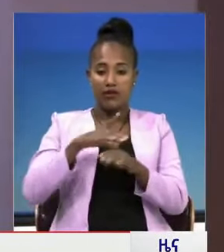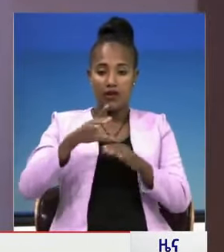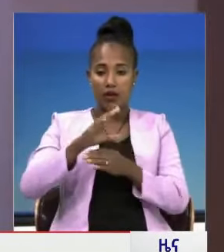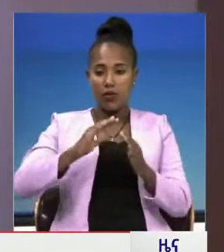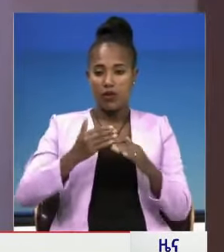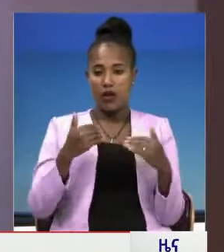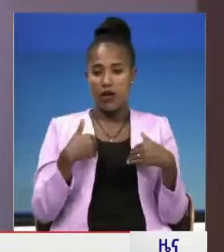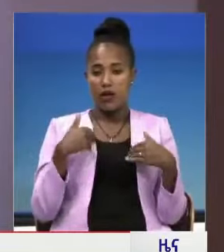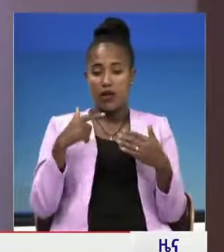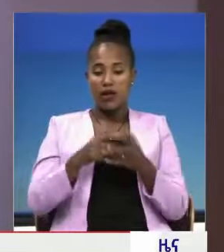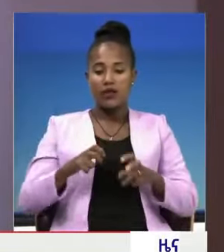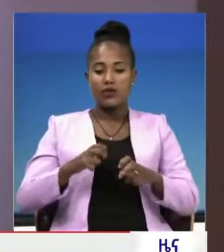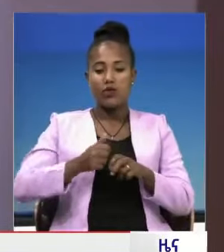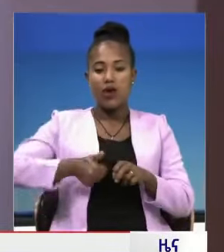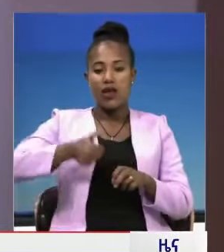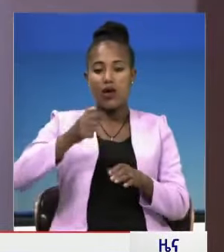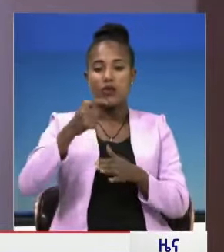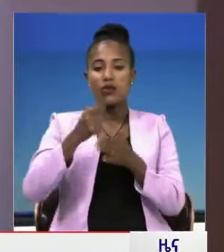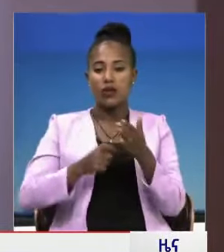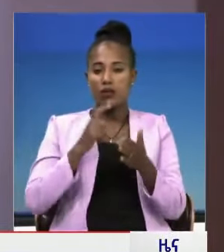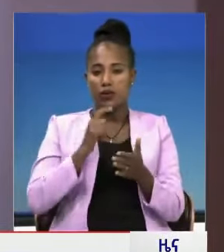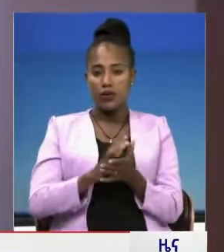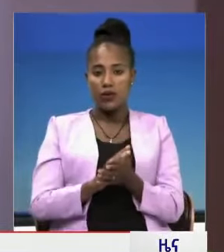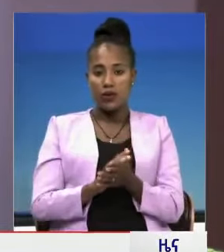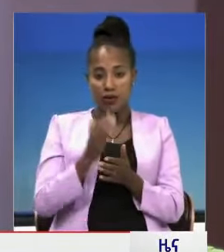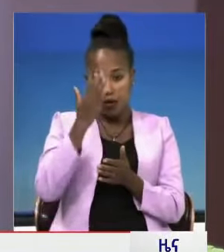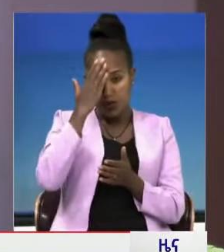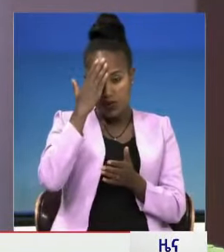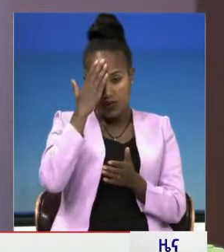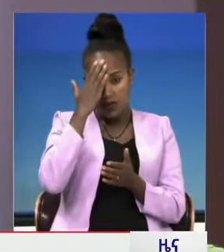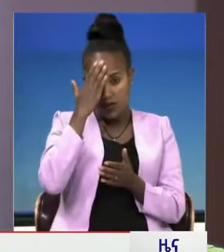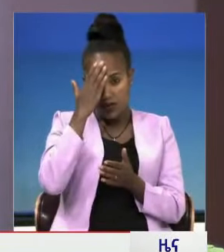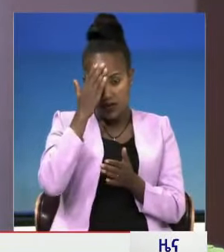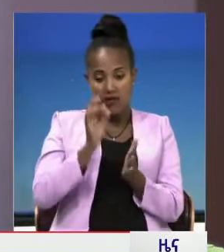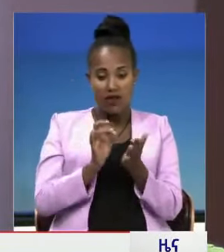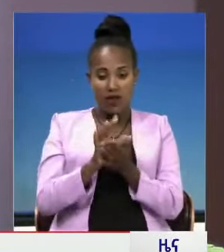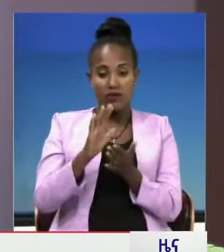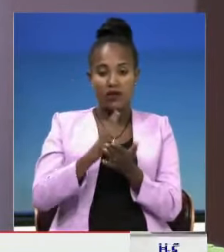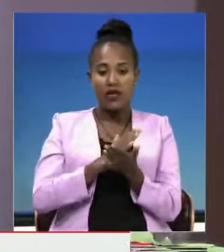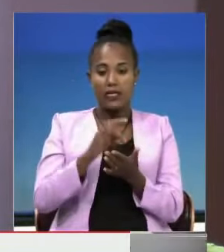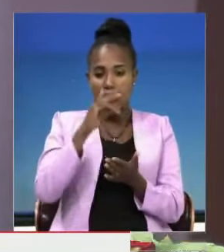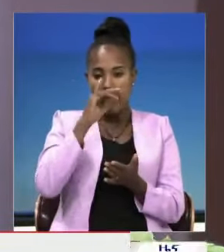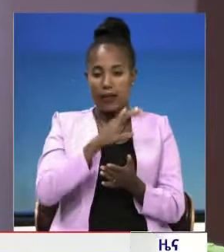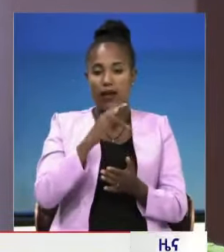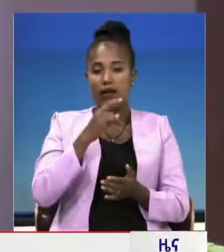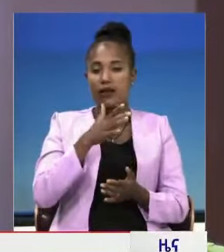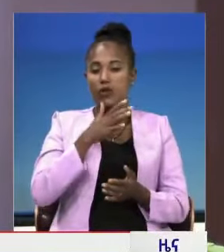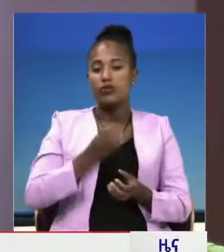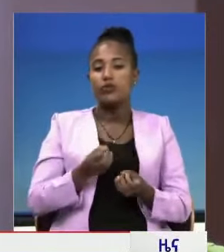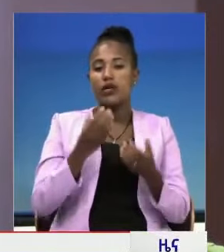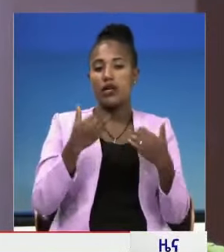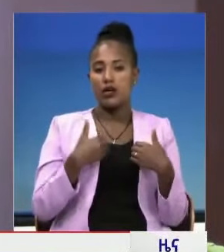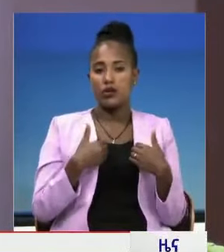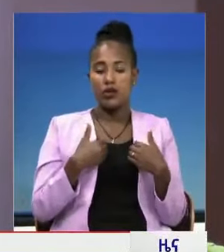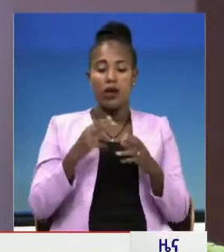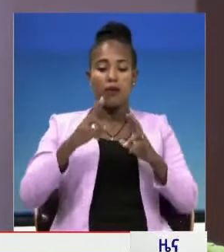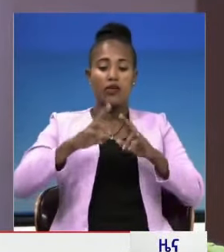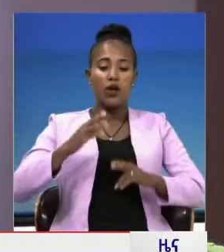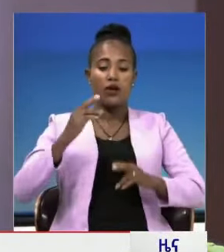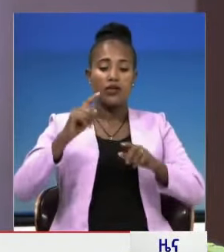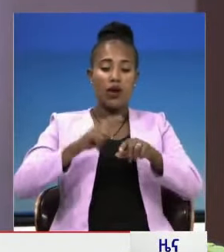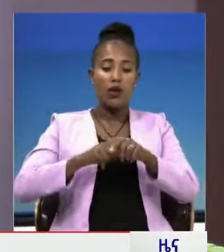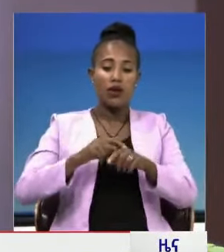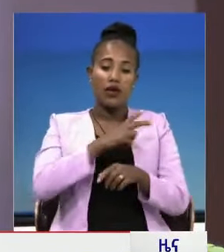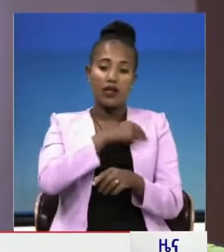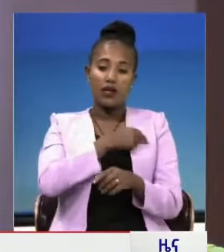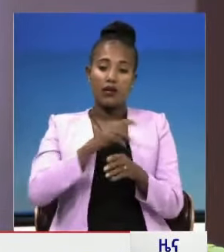አለ። ይህም የግጭቱ ዋነኛ ውጤት ነው። እንደምታውቁትም ከተፈናቃዮች መካከል ሕፃናትና እናቶች ብዛት አላቸው። በመጠለያዎች ጊዜያዊ